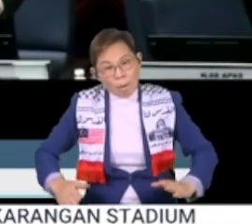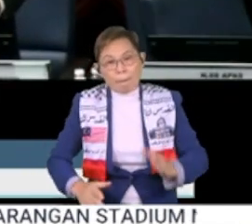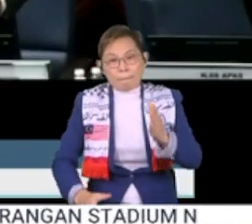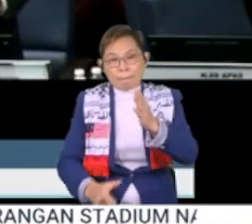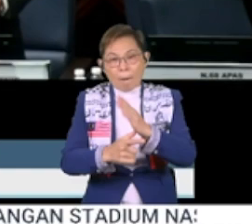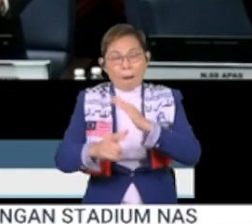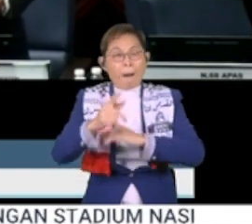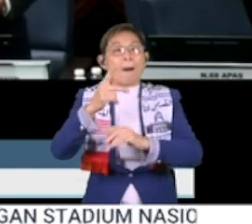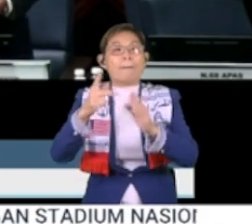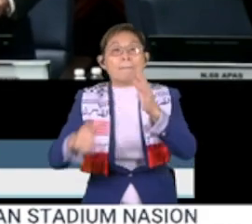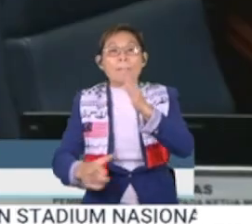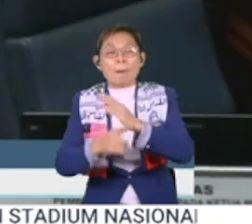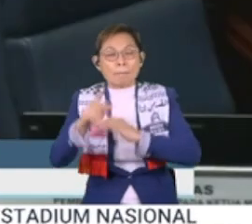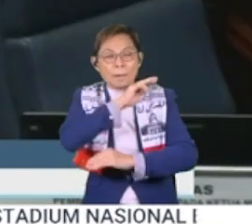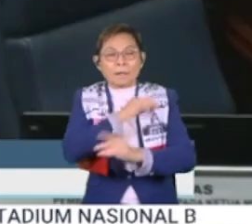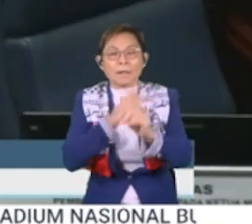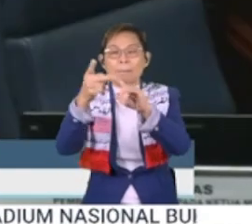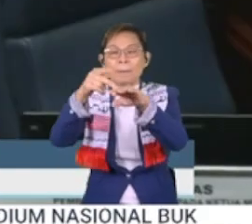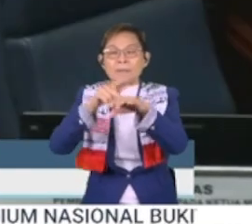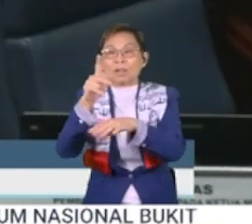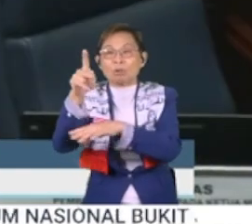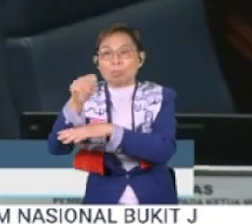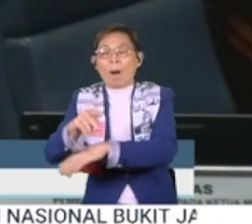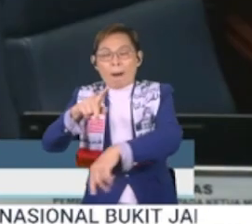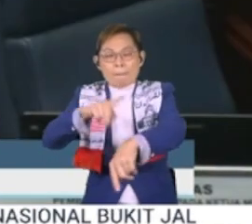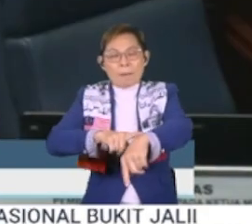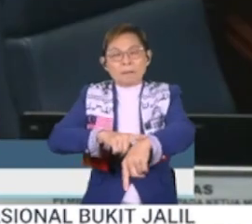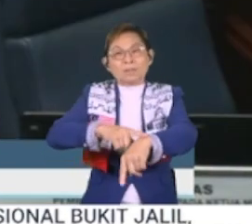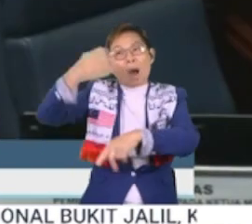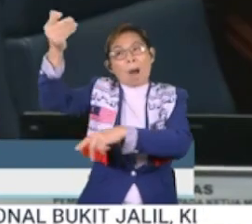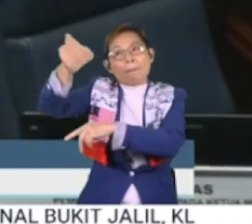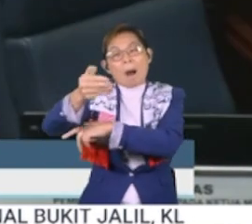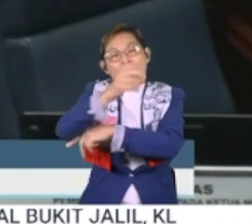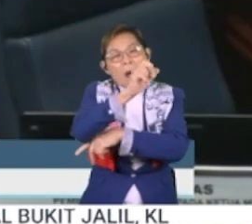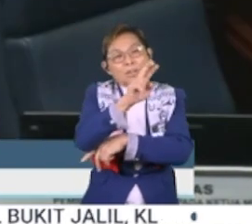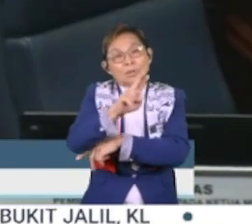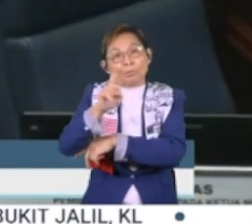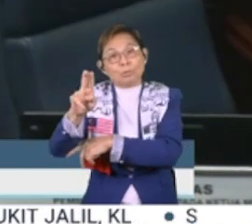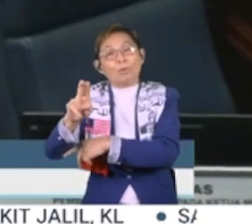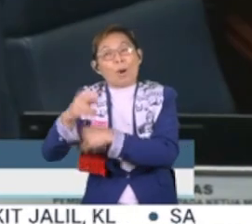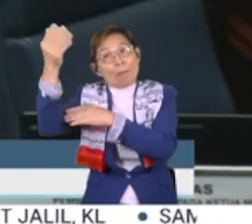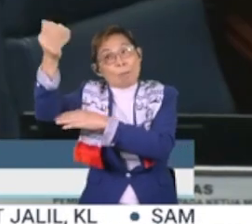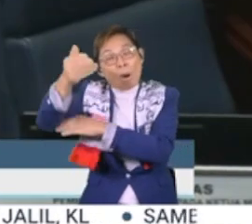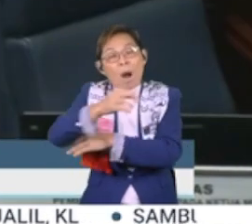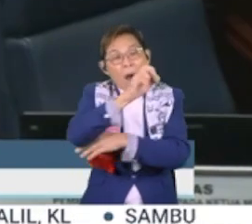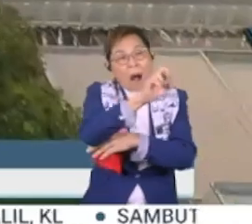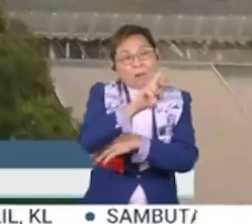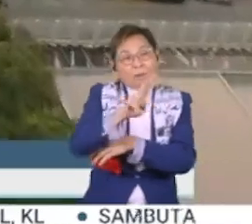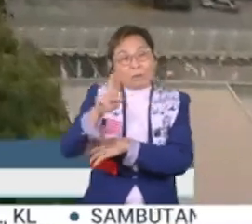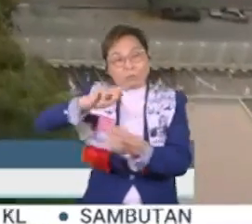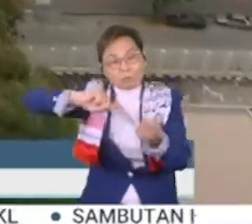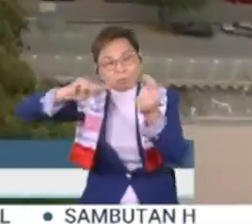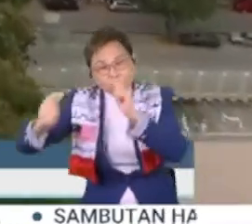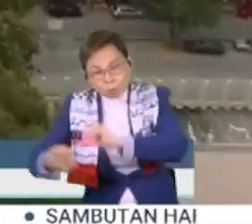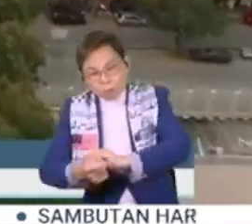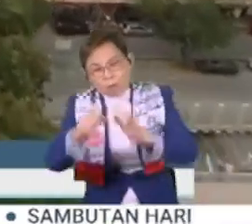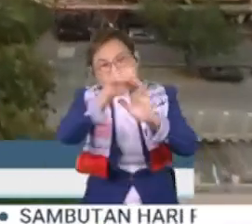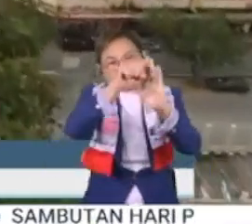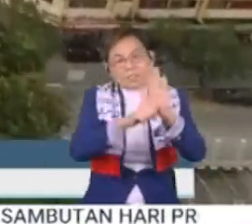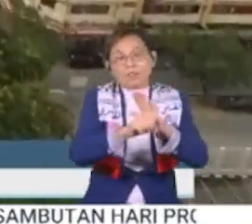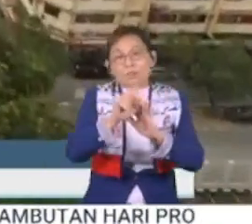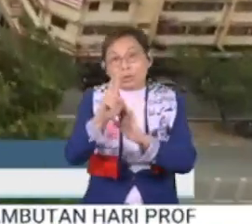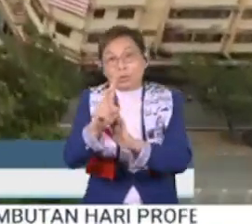menteri dat Abidin madingkir ketika membentangkan RUU yuran berkata RUU bertujuan meminda seksyen 2